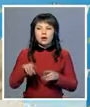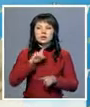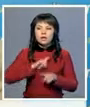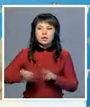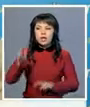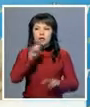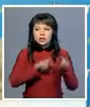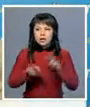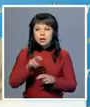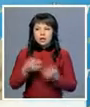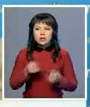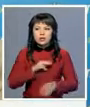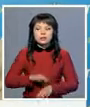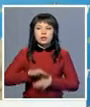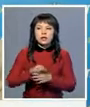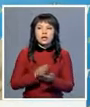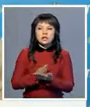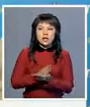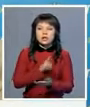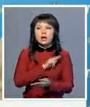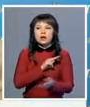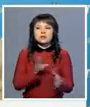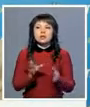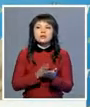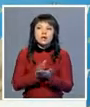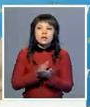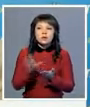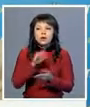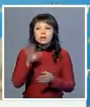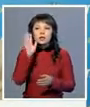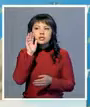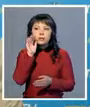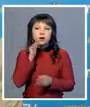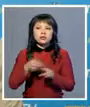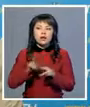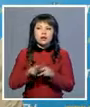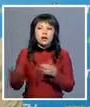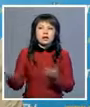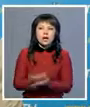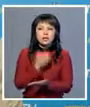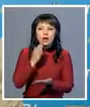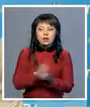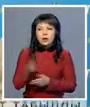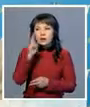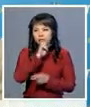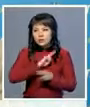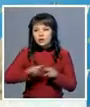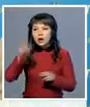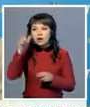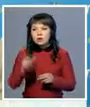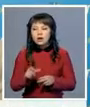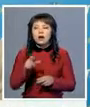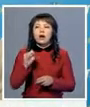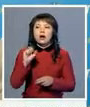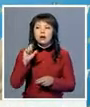жедел іздестіру іс-шаралары барысында және қызметтік із кесуші иттің көмегімен жоғалып кеткен